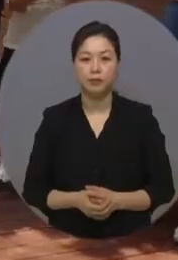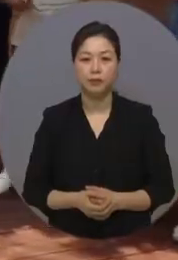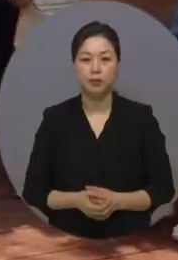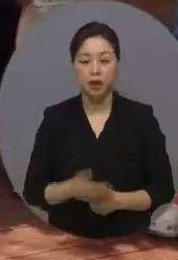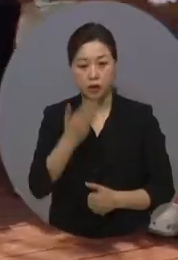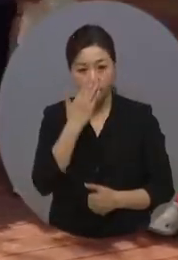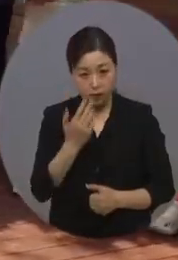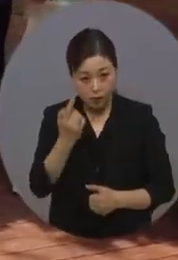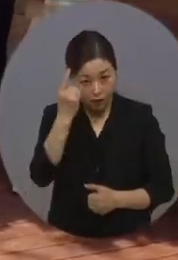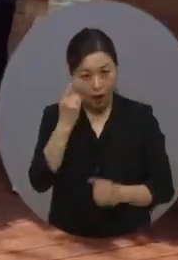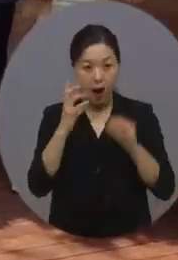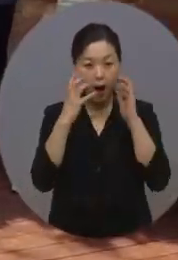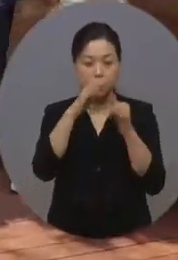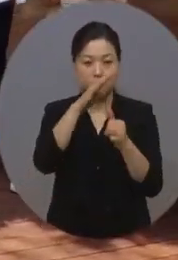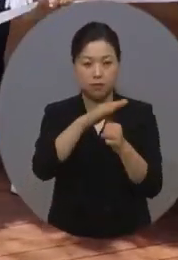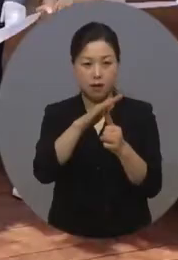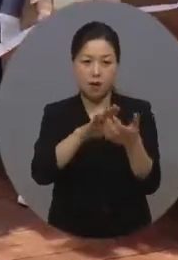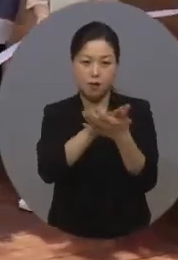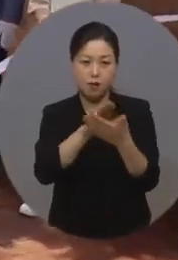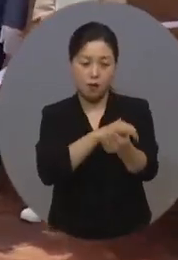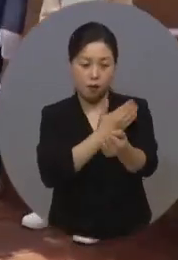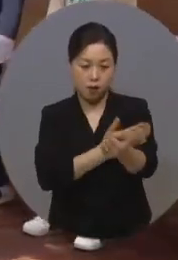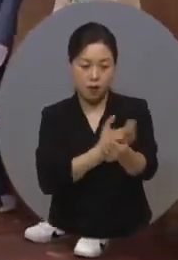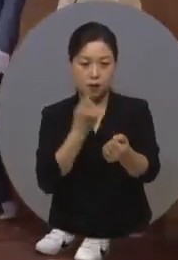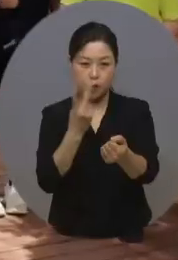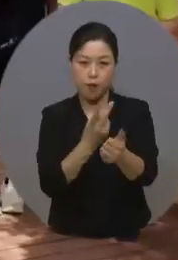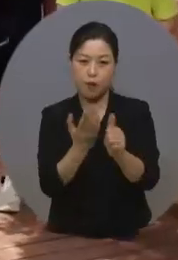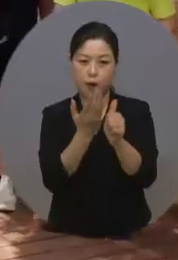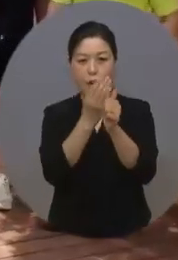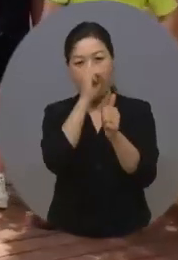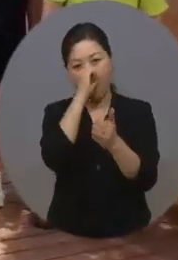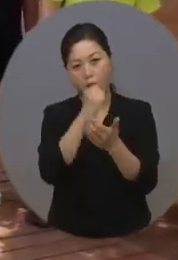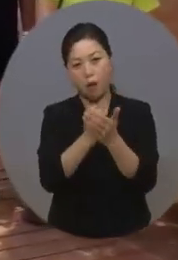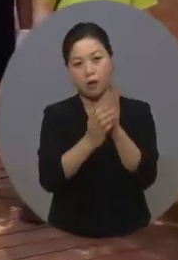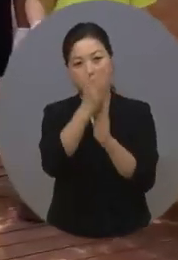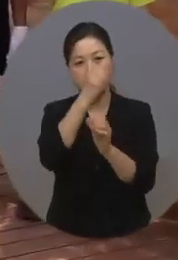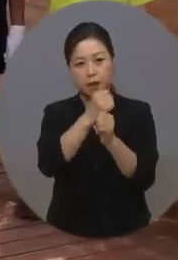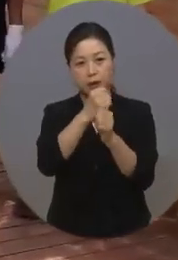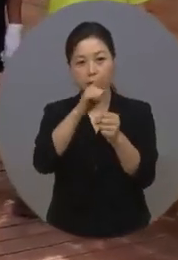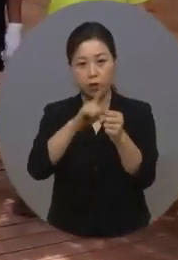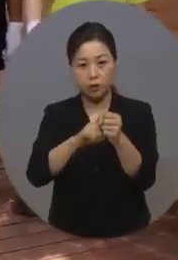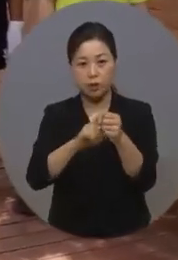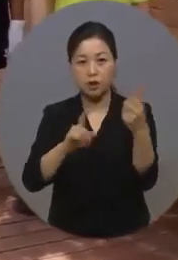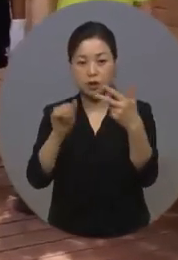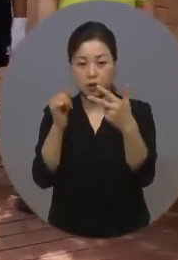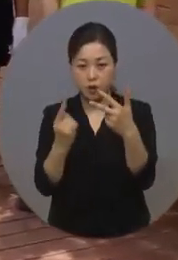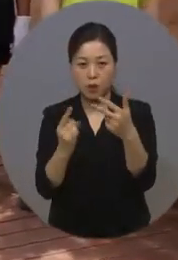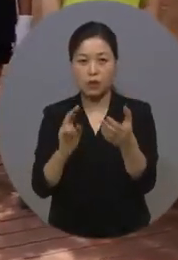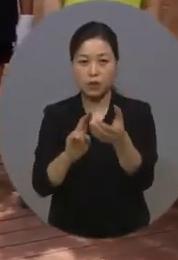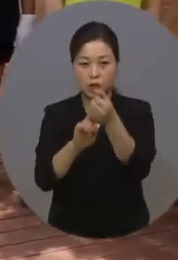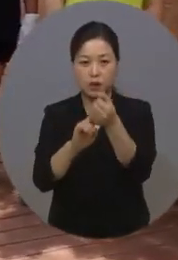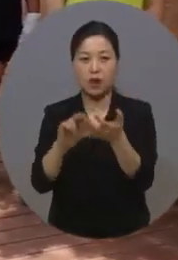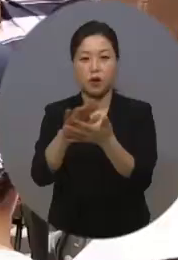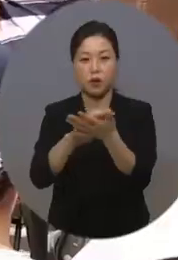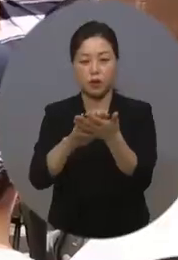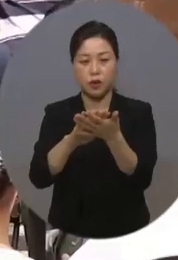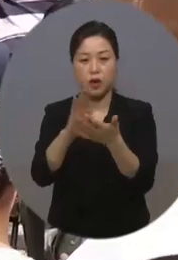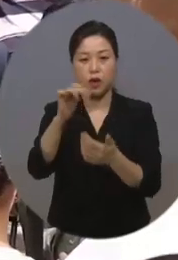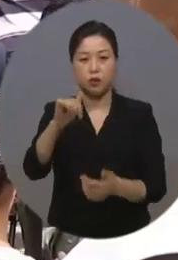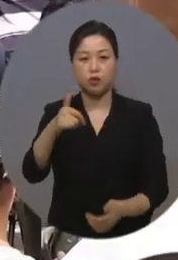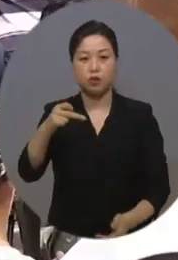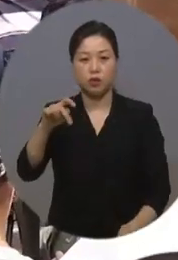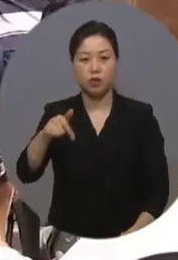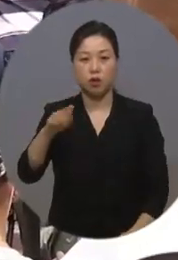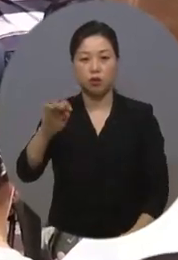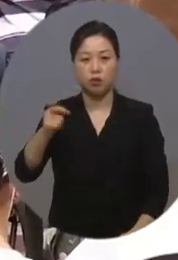춘천시가 아이들의 놀 권리 보장과 아이 키우기 좋은 도시 만들기 사업의 하나로 제7호 기적의 놀이터 북적북적을